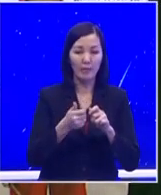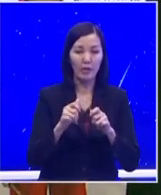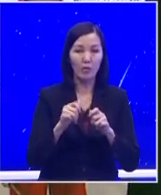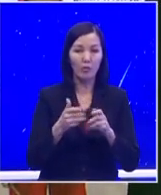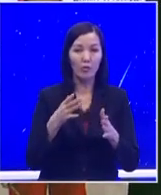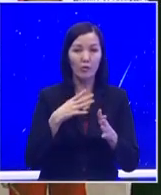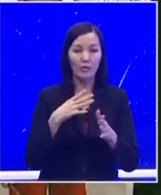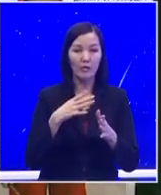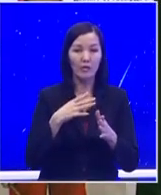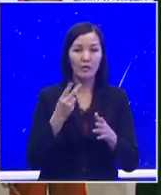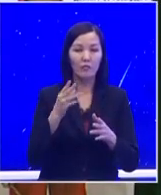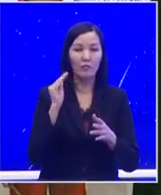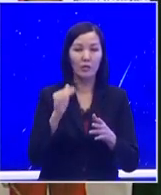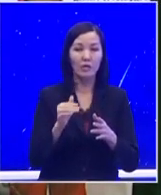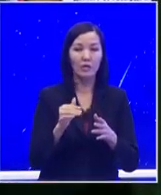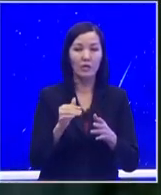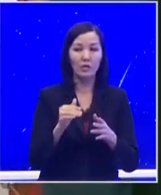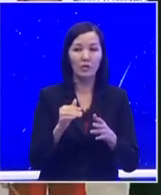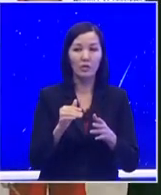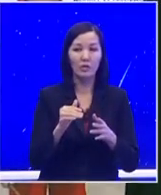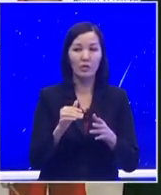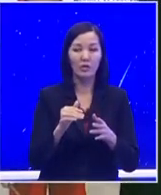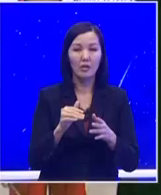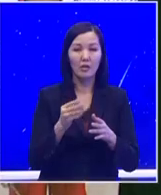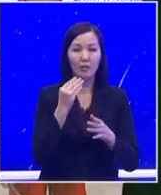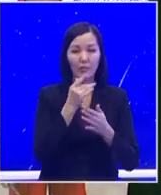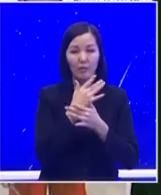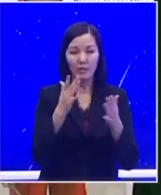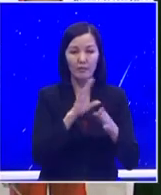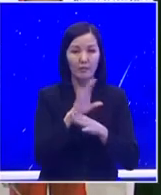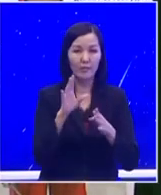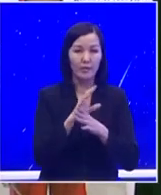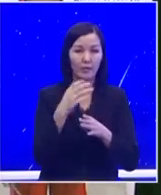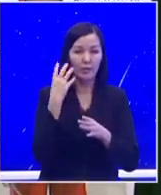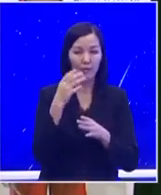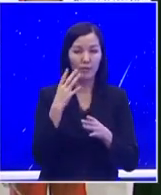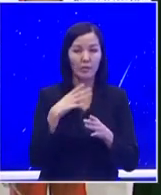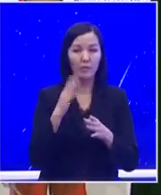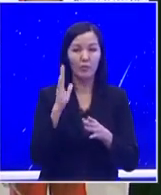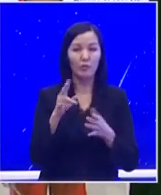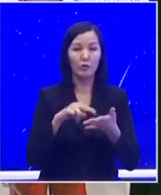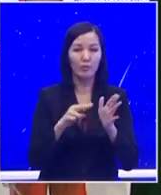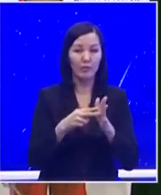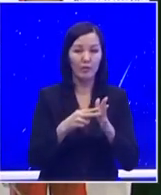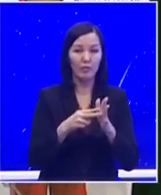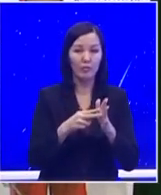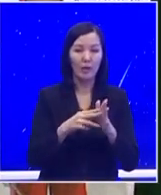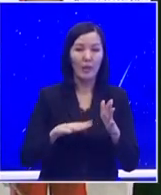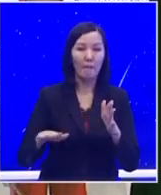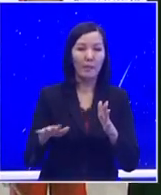республики около 2000 продукции абрикоса. В будущем мы планируем